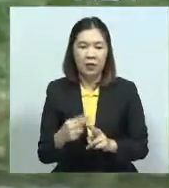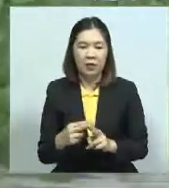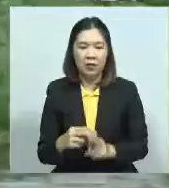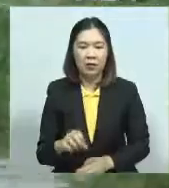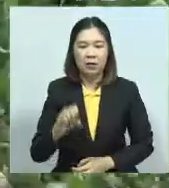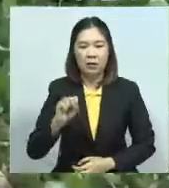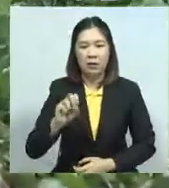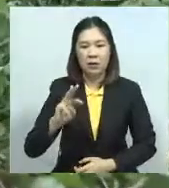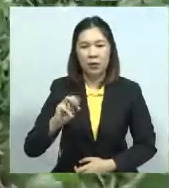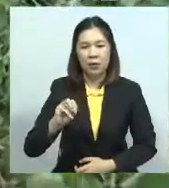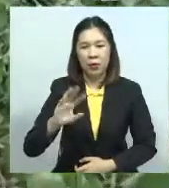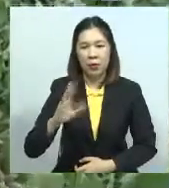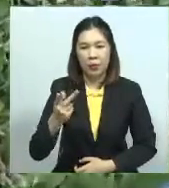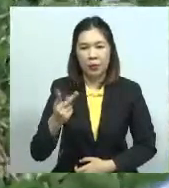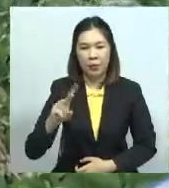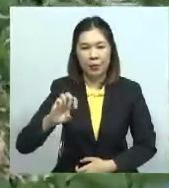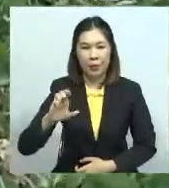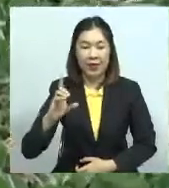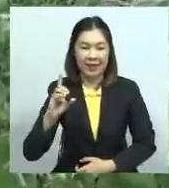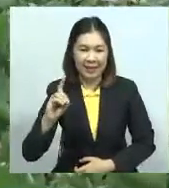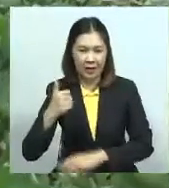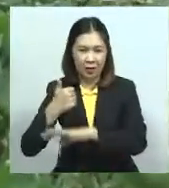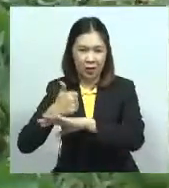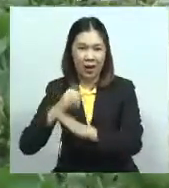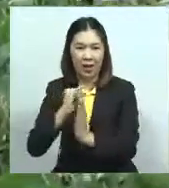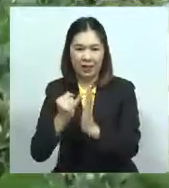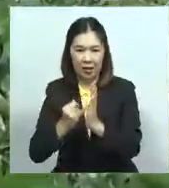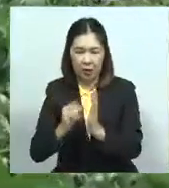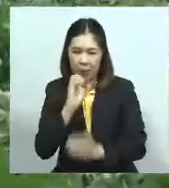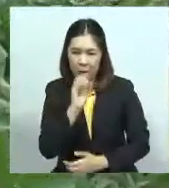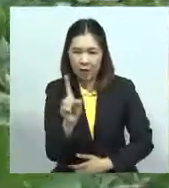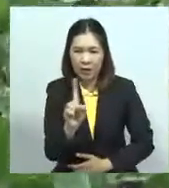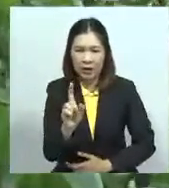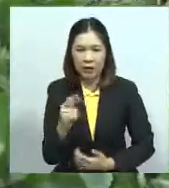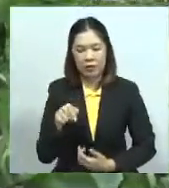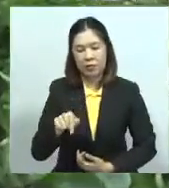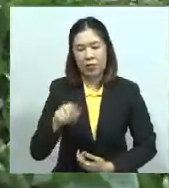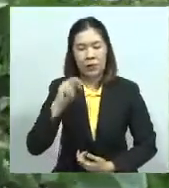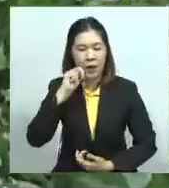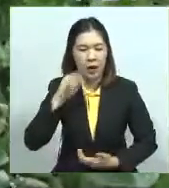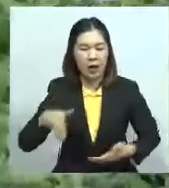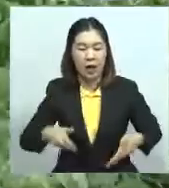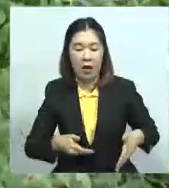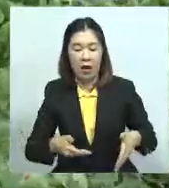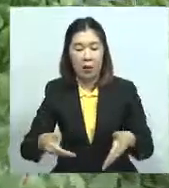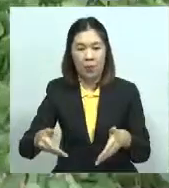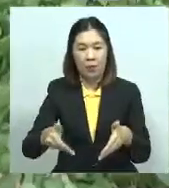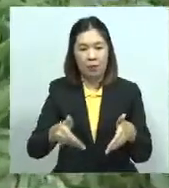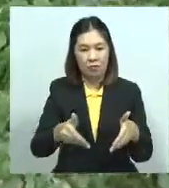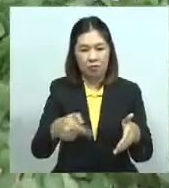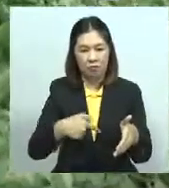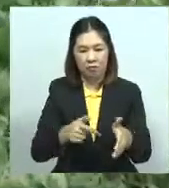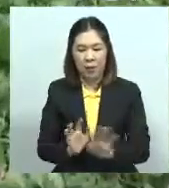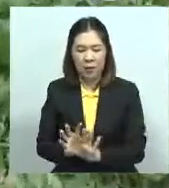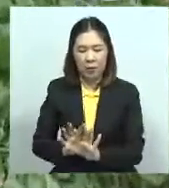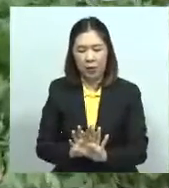จันทมฤกษ์ผู้ว่าราชการจังหวัดสมุทรสาครบอกว่าจังหวัดสมุทรสาครเป็นพื้นที่ปลายน้ำที่รับผักตบชว